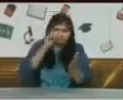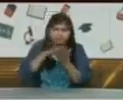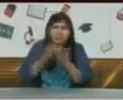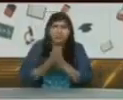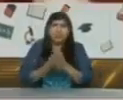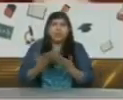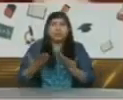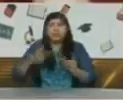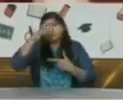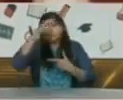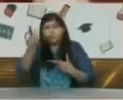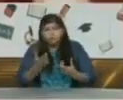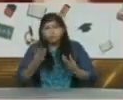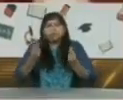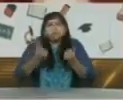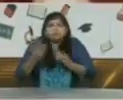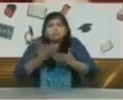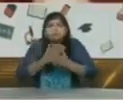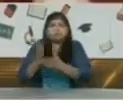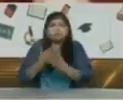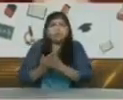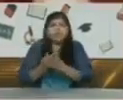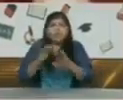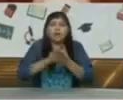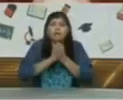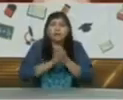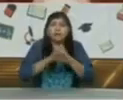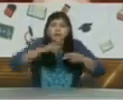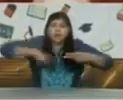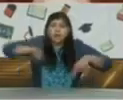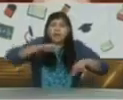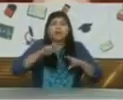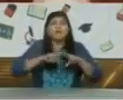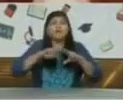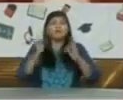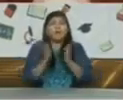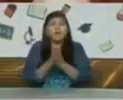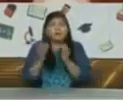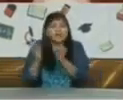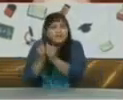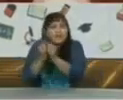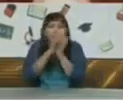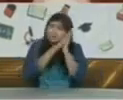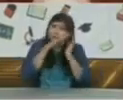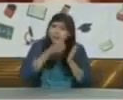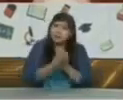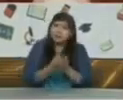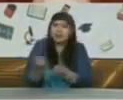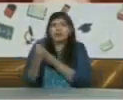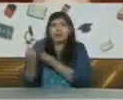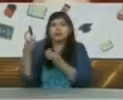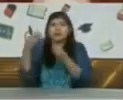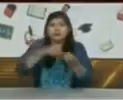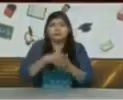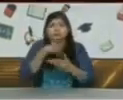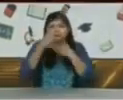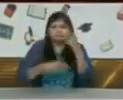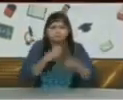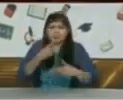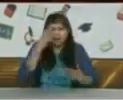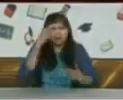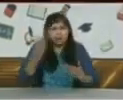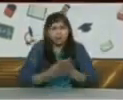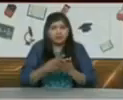से मुकाबला करने में संयुक्त परिवार ने समाज को ताकत दी। इस पहलू को खंगाले।